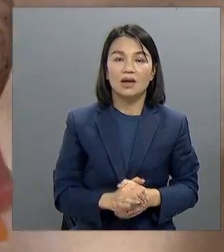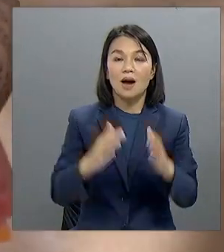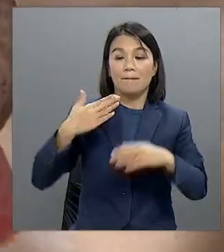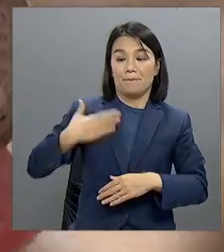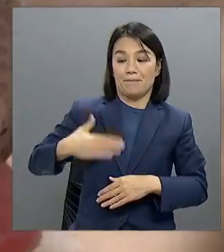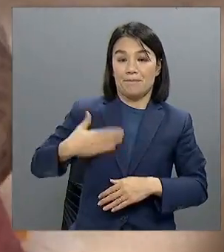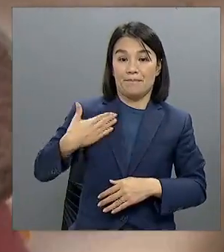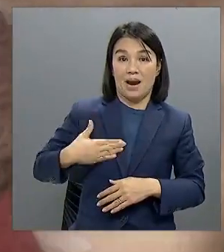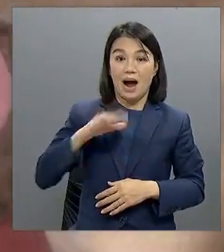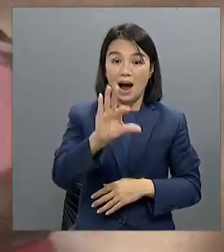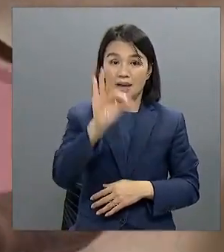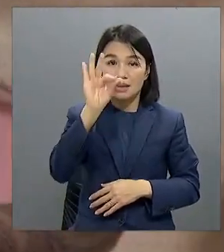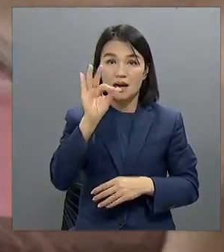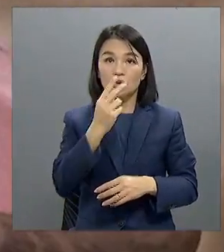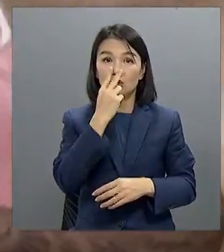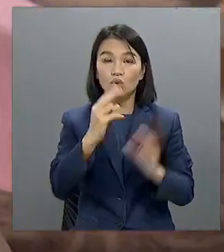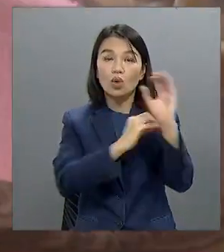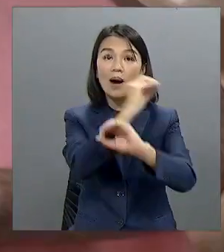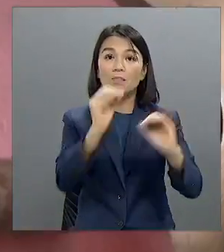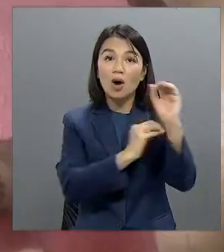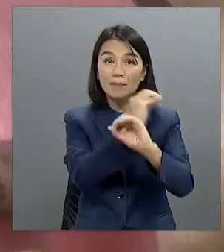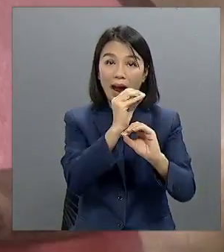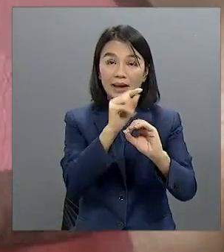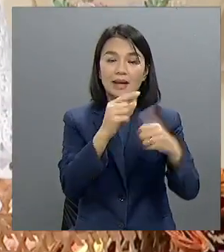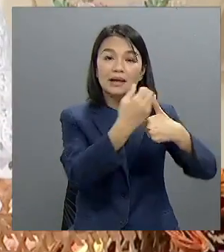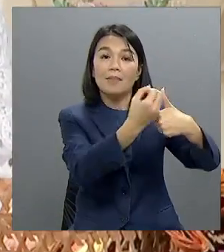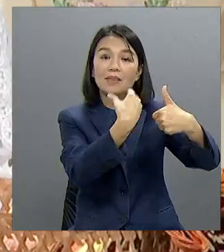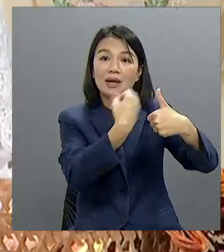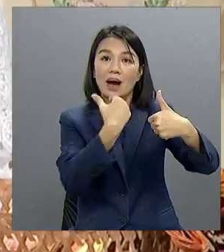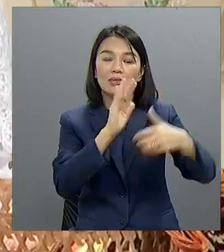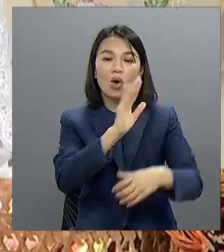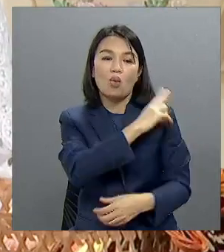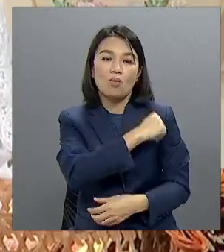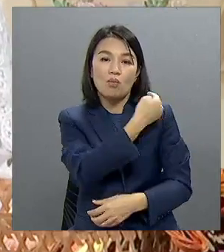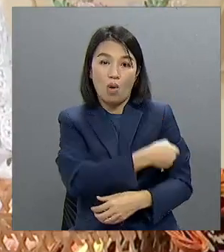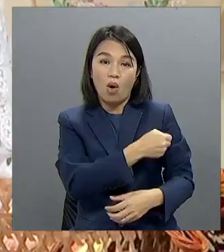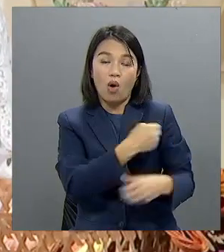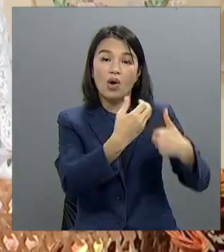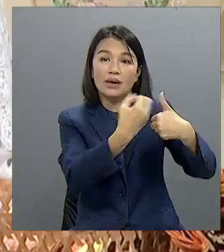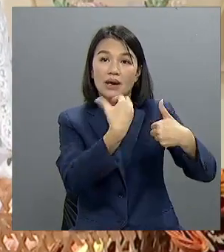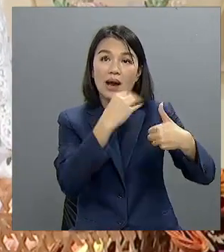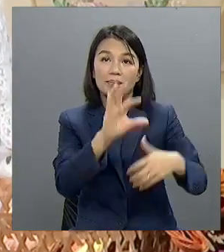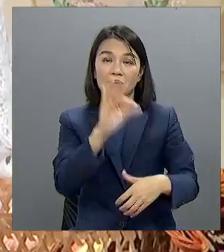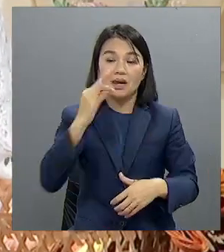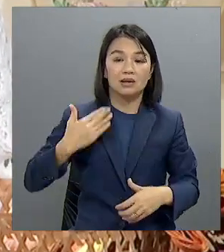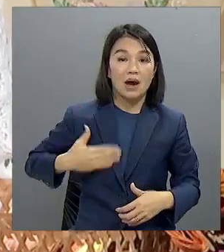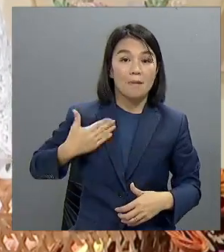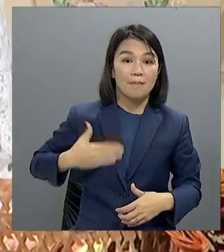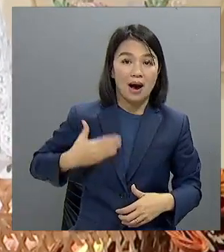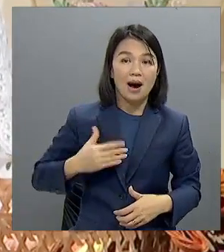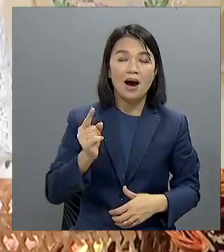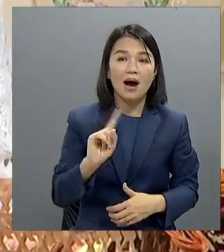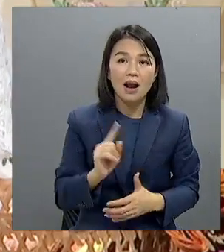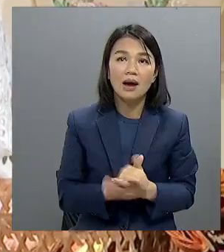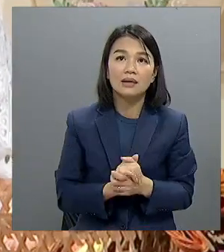รื่องของความปลอดภัยแล้วก็คำแนะนำตามที่ทางแพทย์เนี่ยเขาได้แนะนำมาว่าควรจะใช้เป็นผ้าที่มีเนื้อ